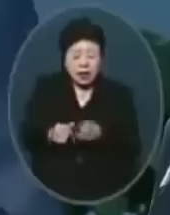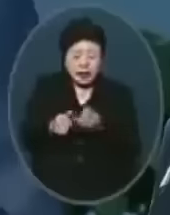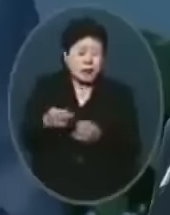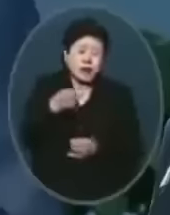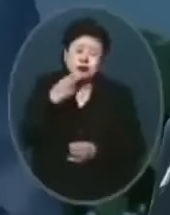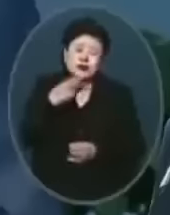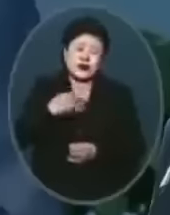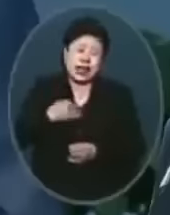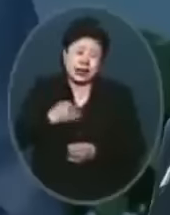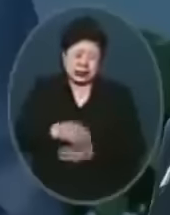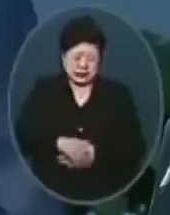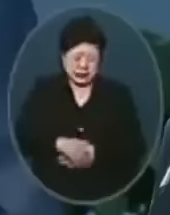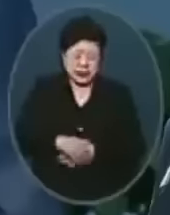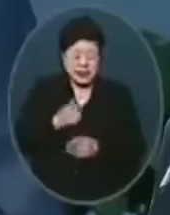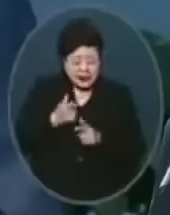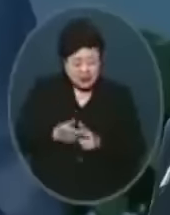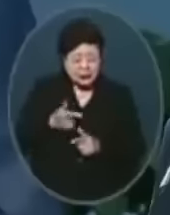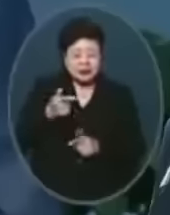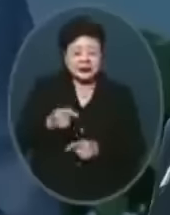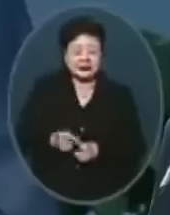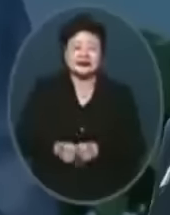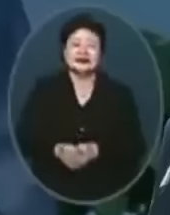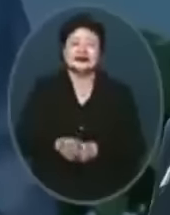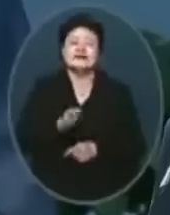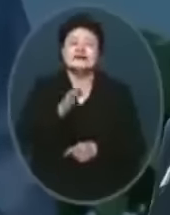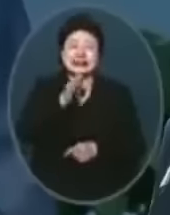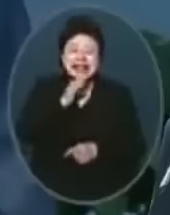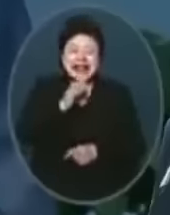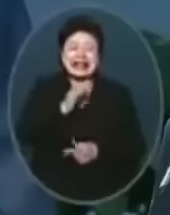없습니다. 예수님께서